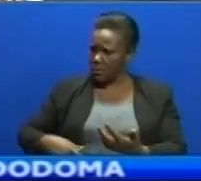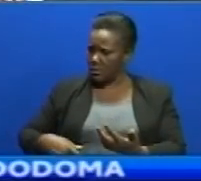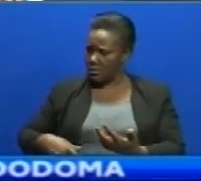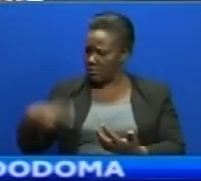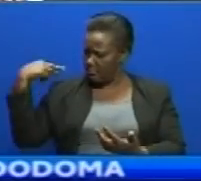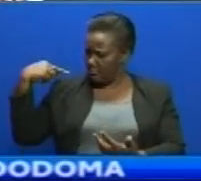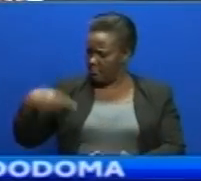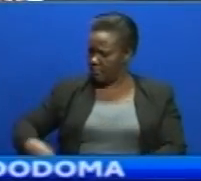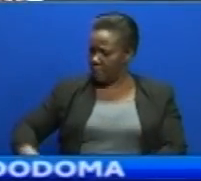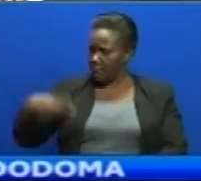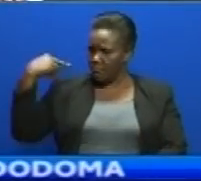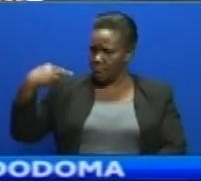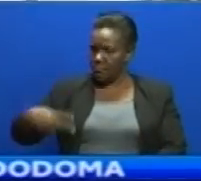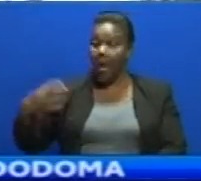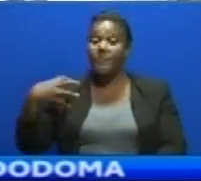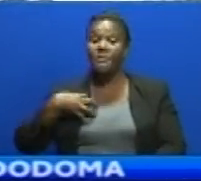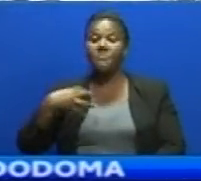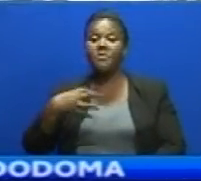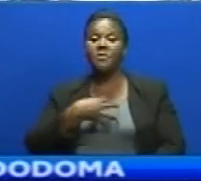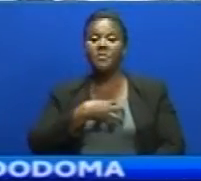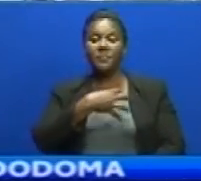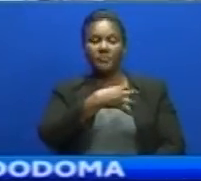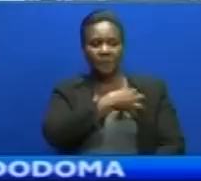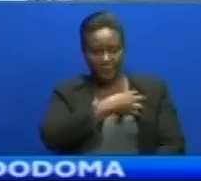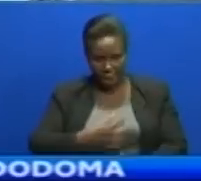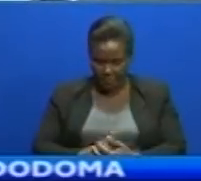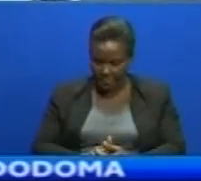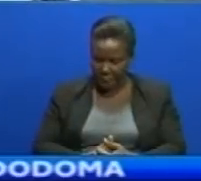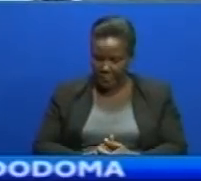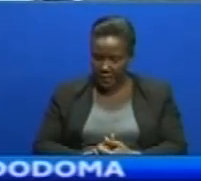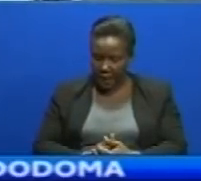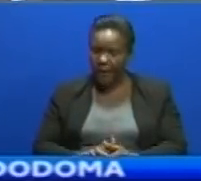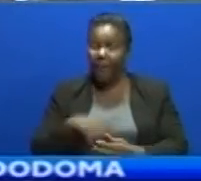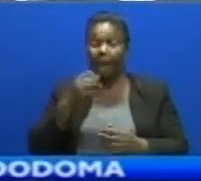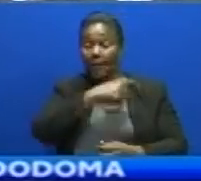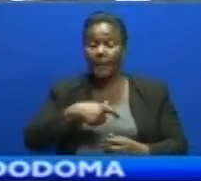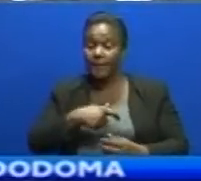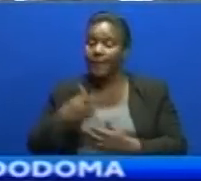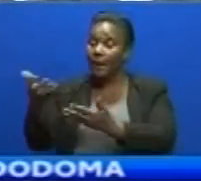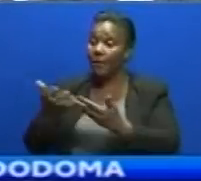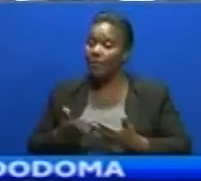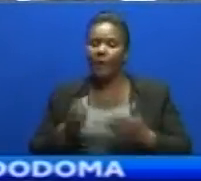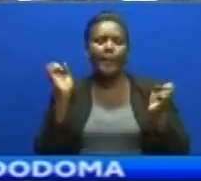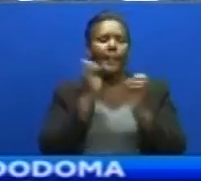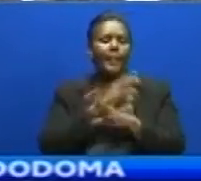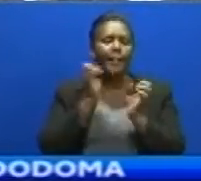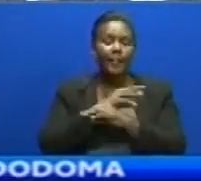barabara, Rais Magufuli alipokea malalamiko ya wananchi Kibaigwa na kuagiza huduma ya maji ipelekwe